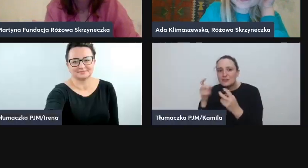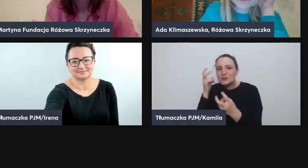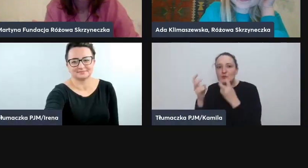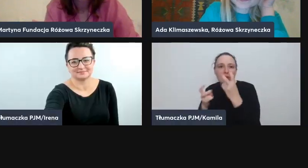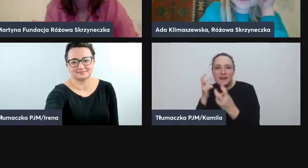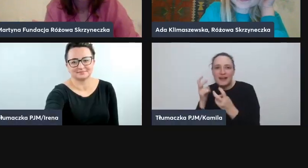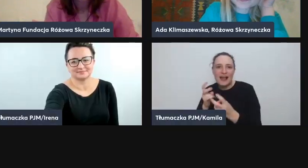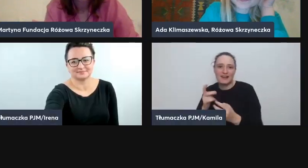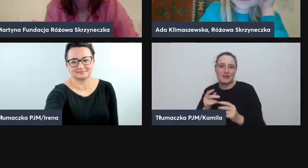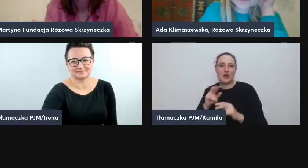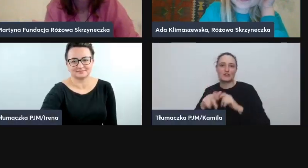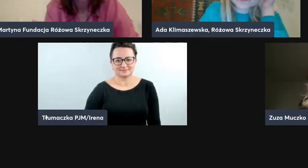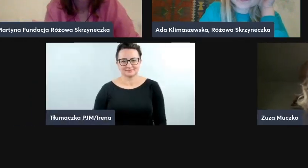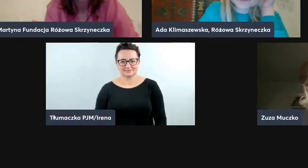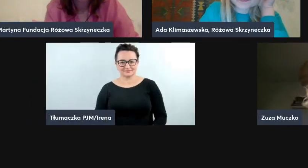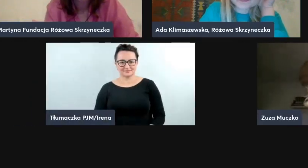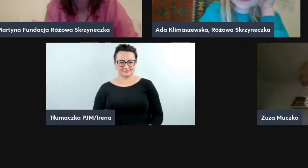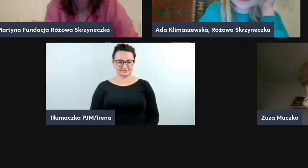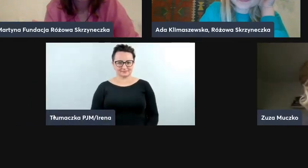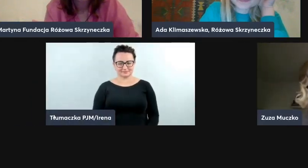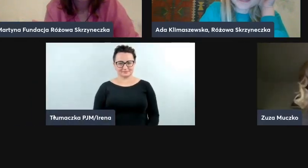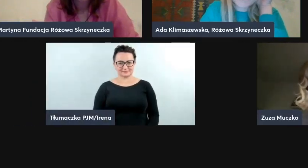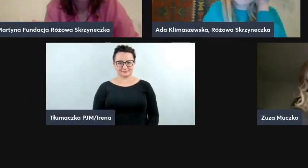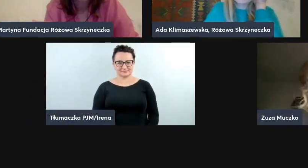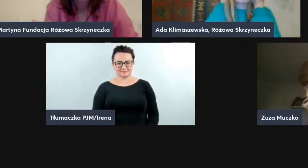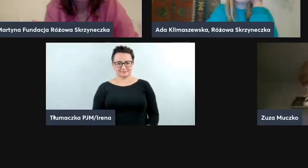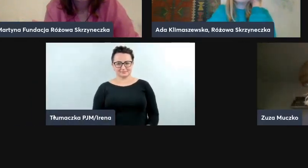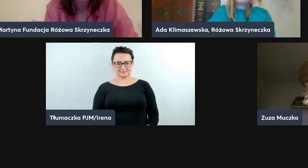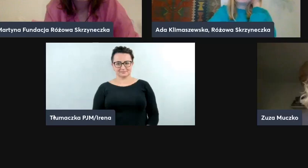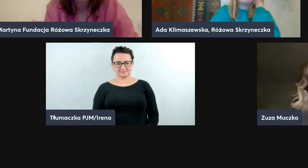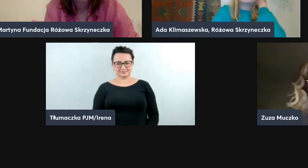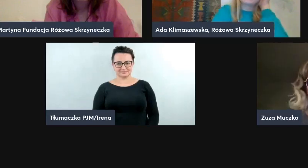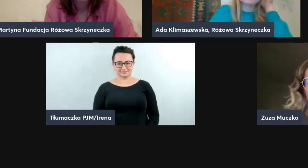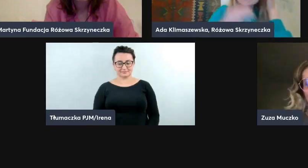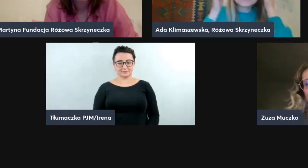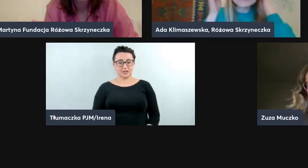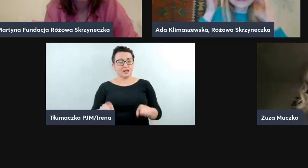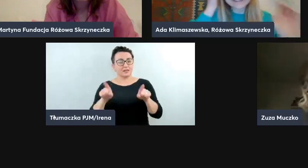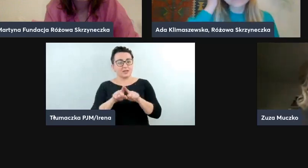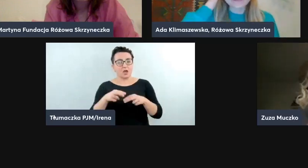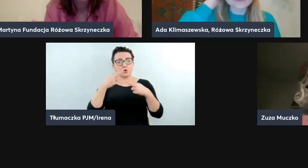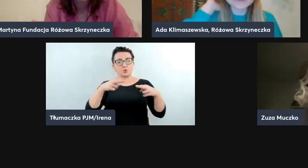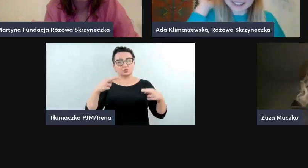odpowiedniej konsystencji. A jeszcze są różne w różne dni miesiączki, nie? Przecież one się kolory różne.